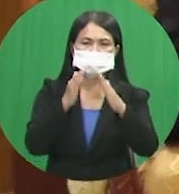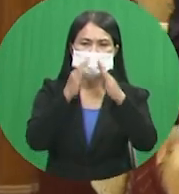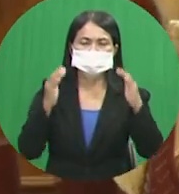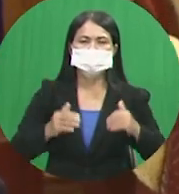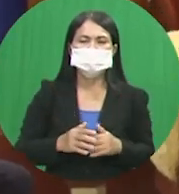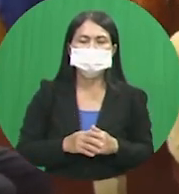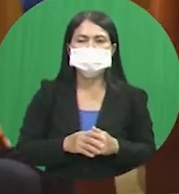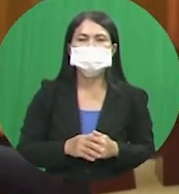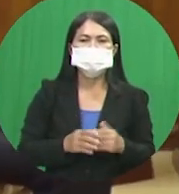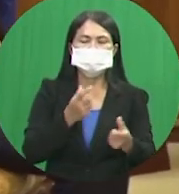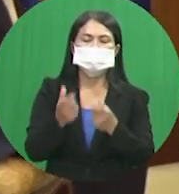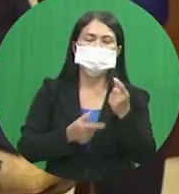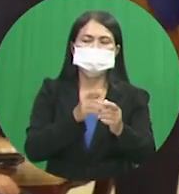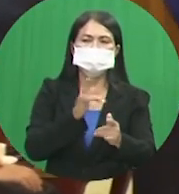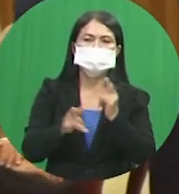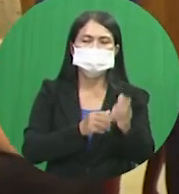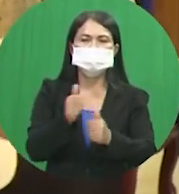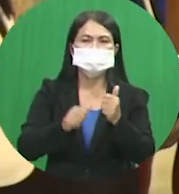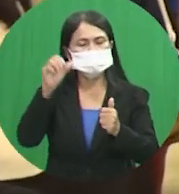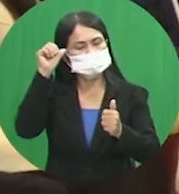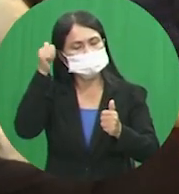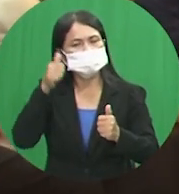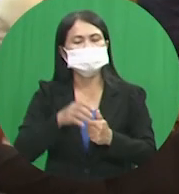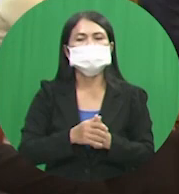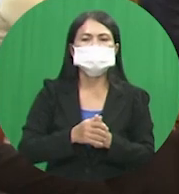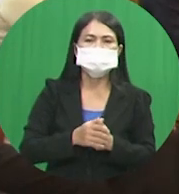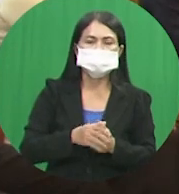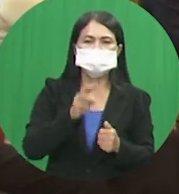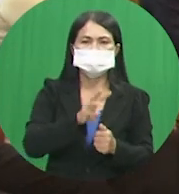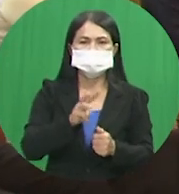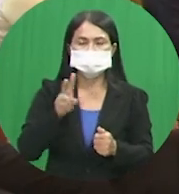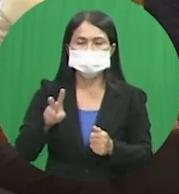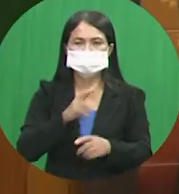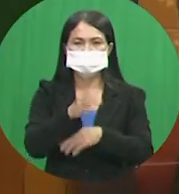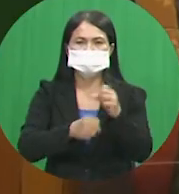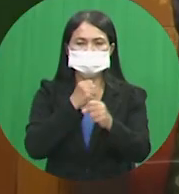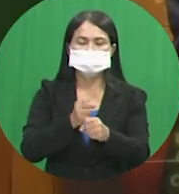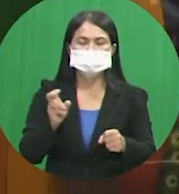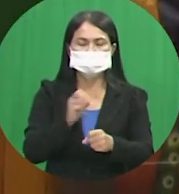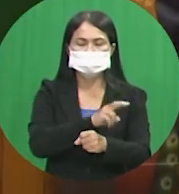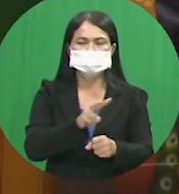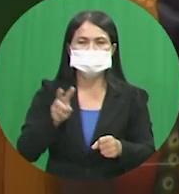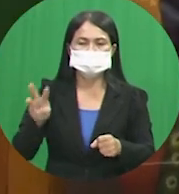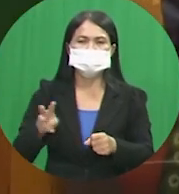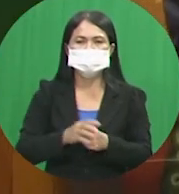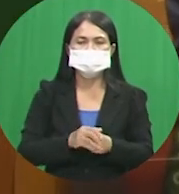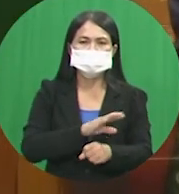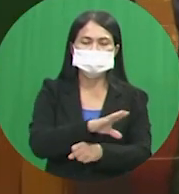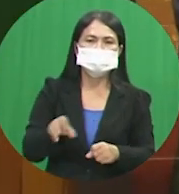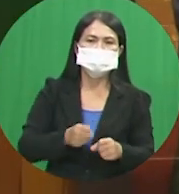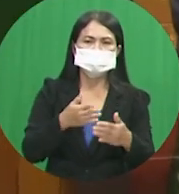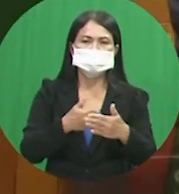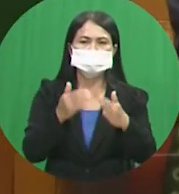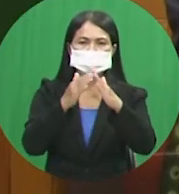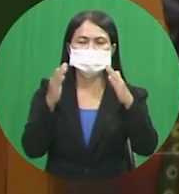เตะในดำเนินการประกวดไกลาอาเซียนเลือกตีสามสปีชแนมปีปอนมาภายใบและกัมพูชีทเว